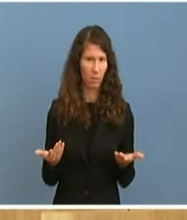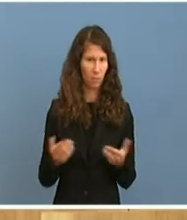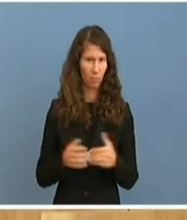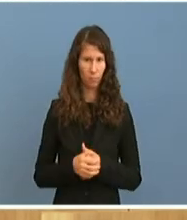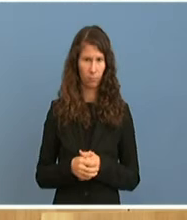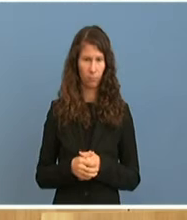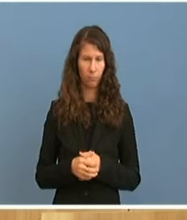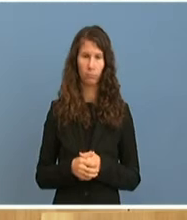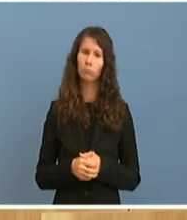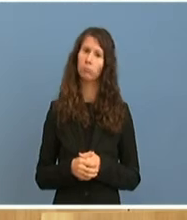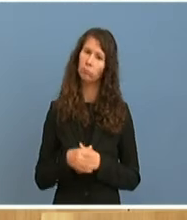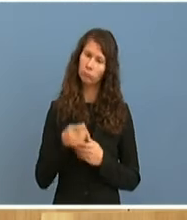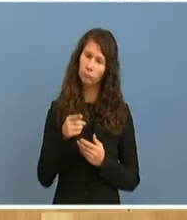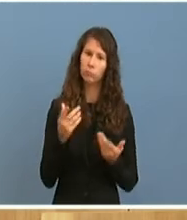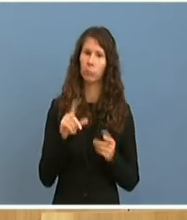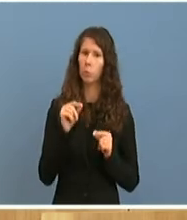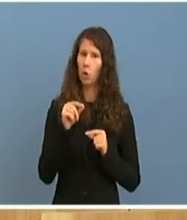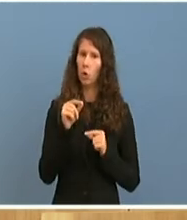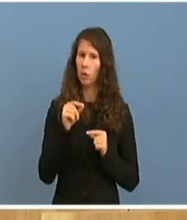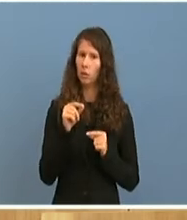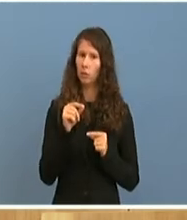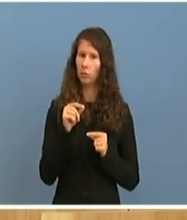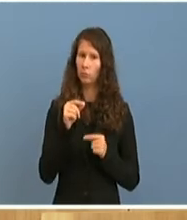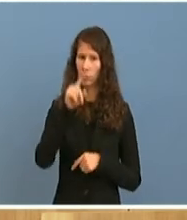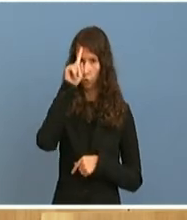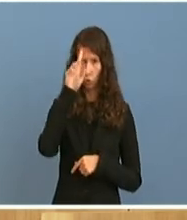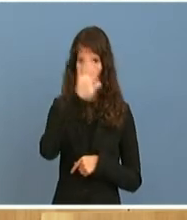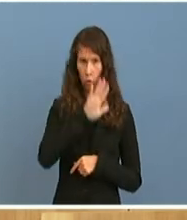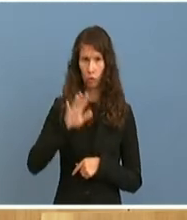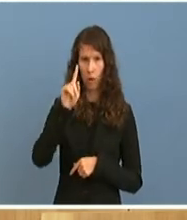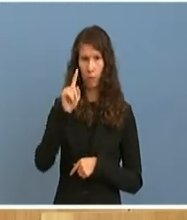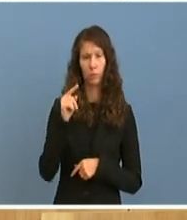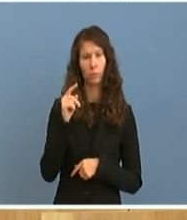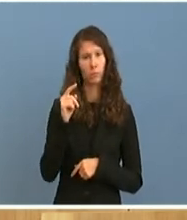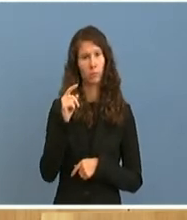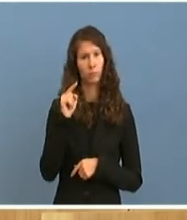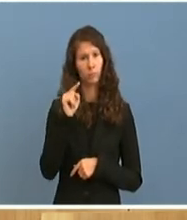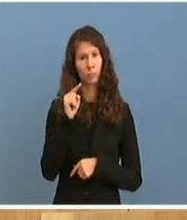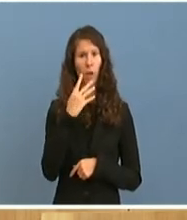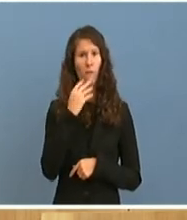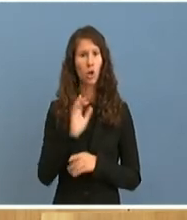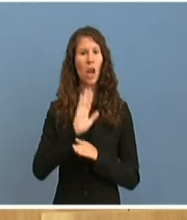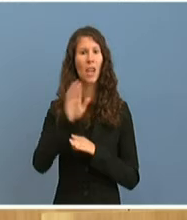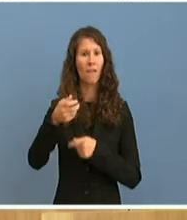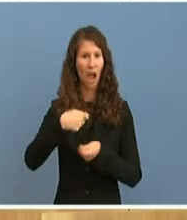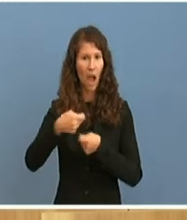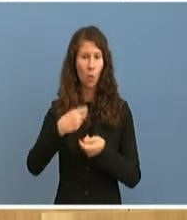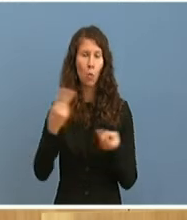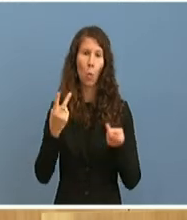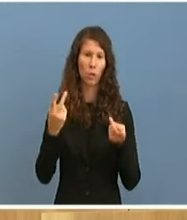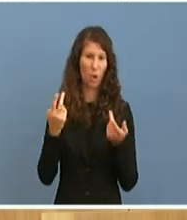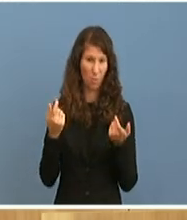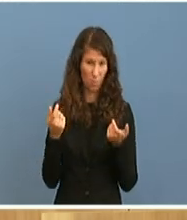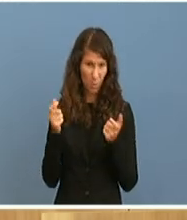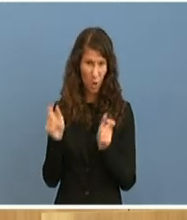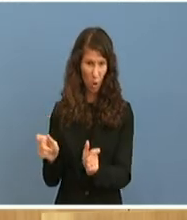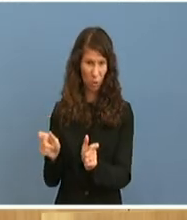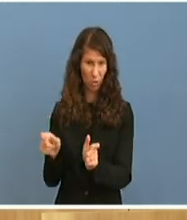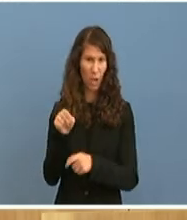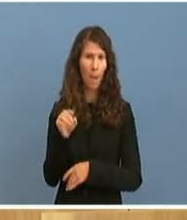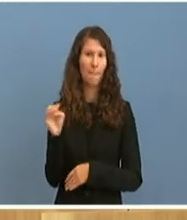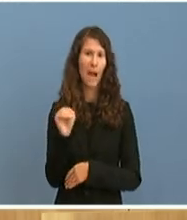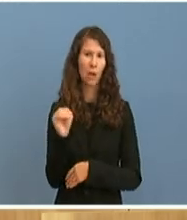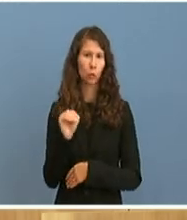heißt das, dass Deutschland dann sich für Nachverhandlungen beziehungsweise sogar eine Blockade des Mercosur-Abkommens